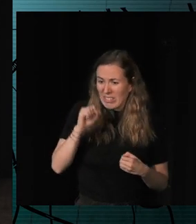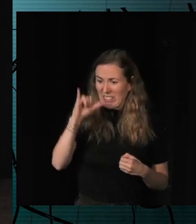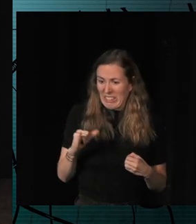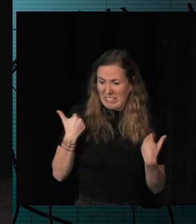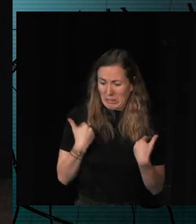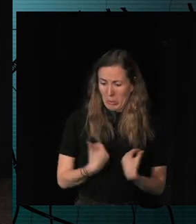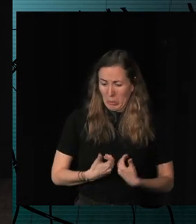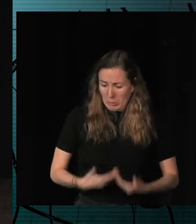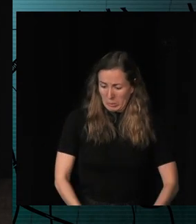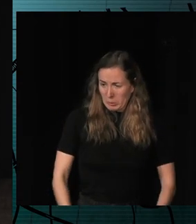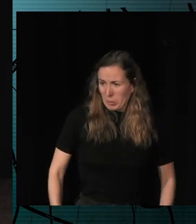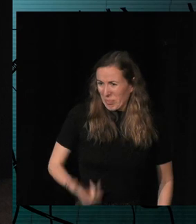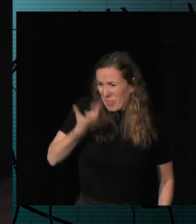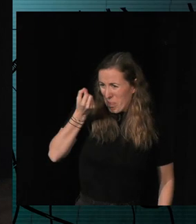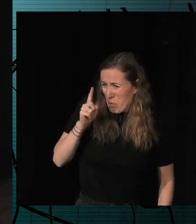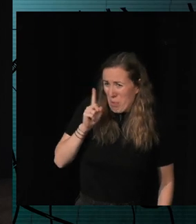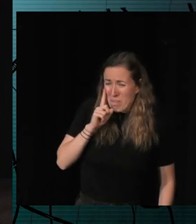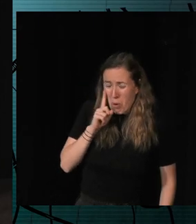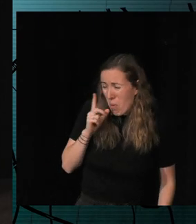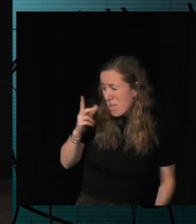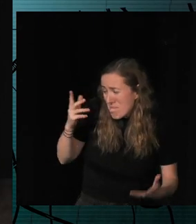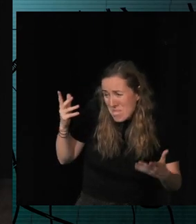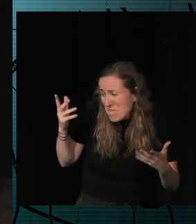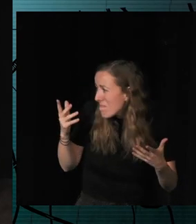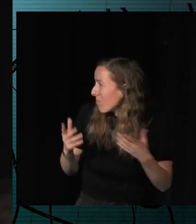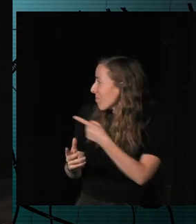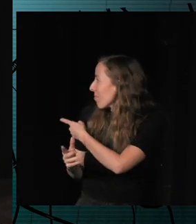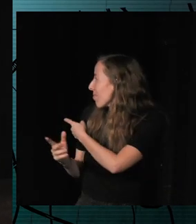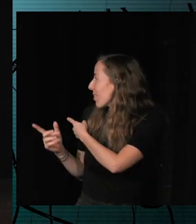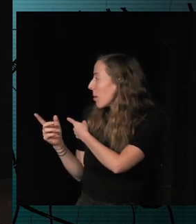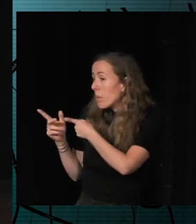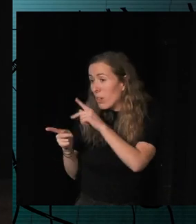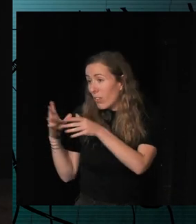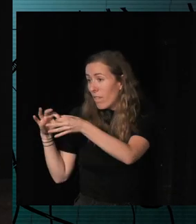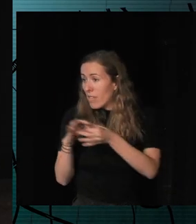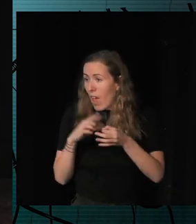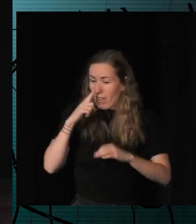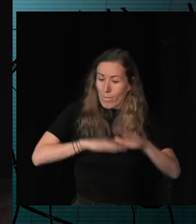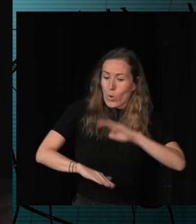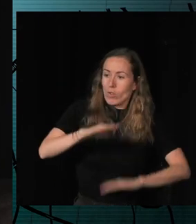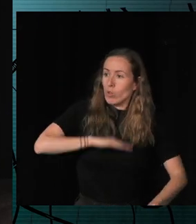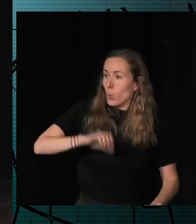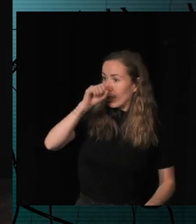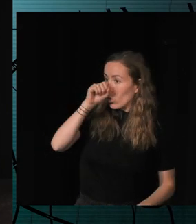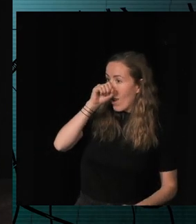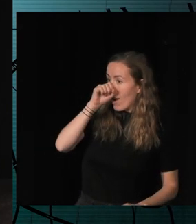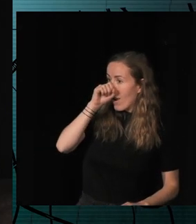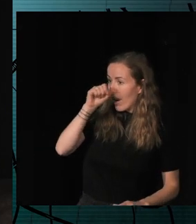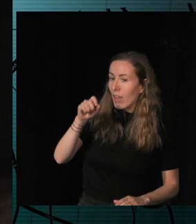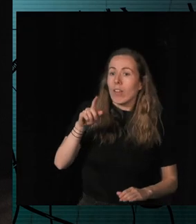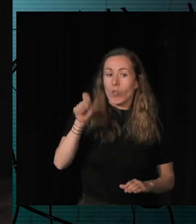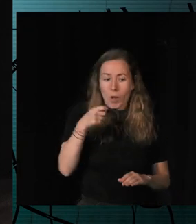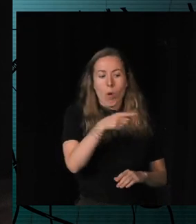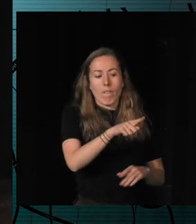c'est qu'à la base ou il y a un rapport avec non parce que c'était trop évident non mais c'est qu'il a un rapport avec la frustration sexuelle dans l'histoire où elles sont présentes dans